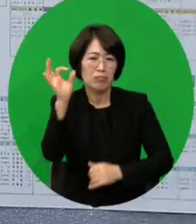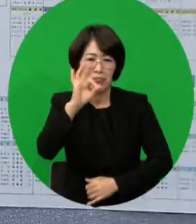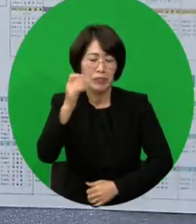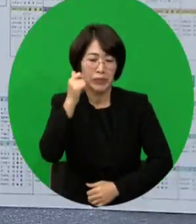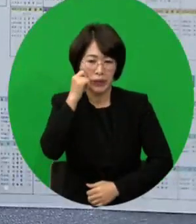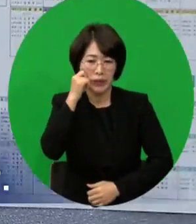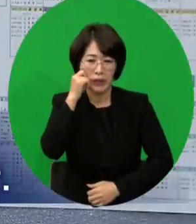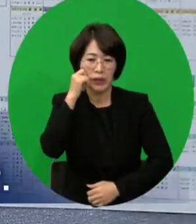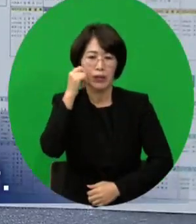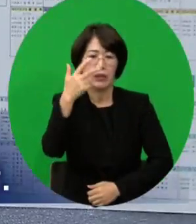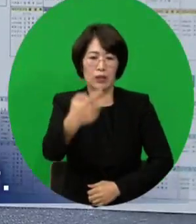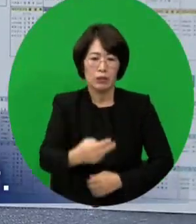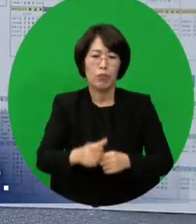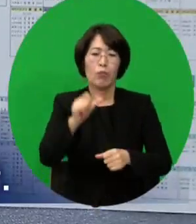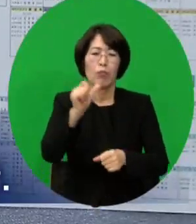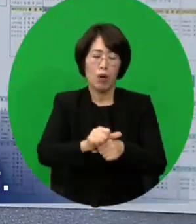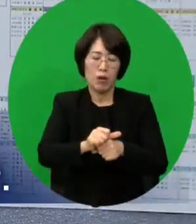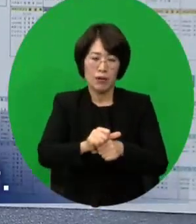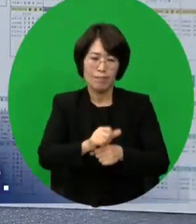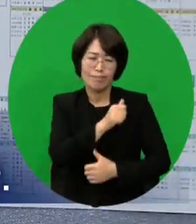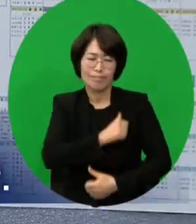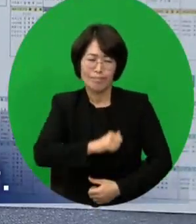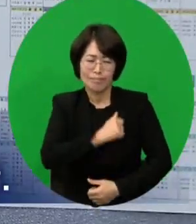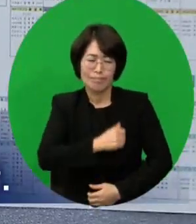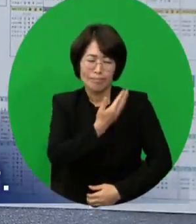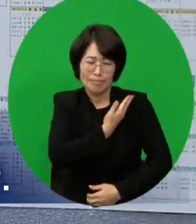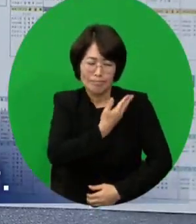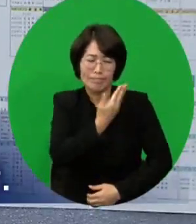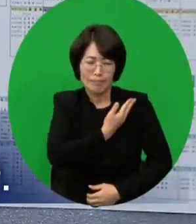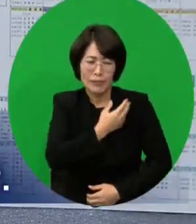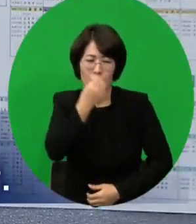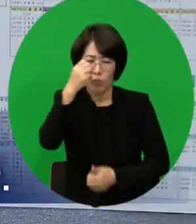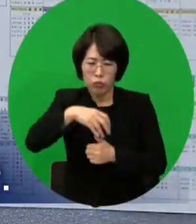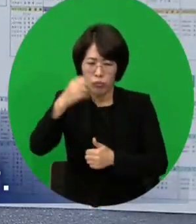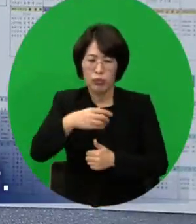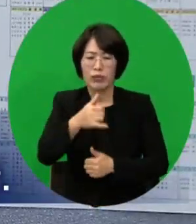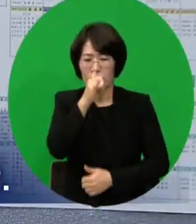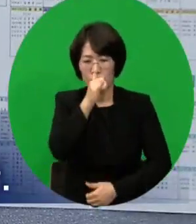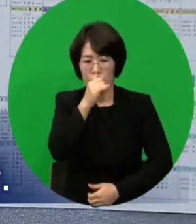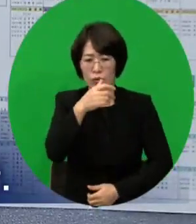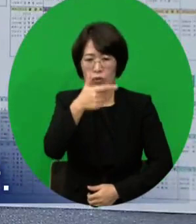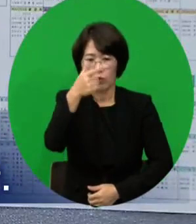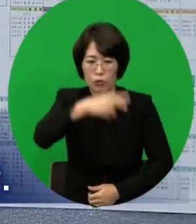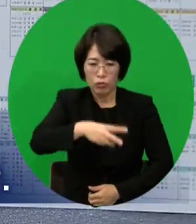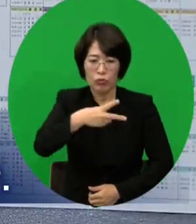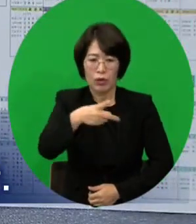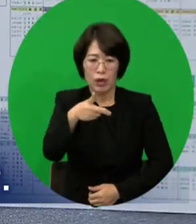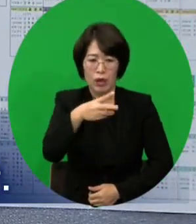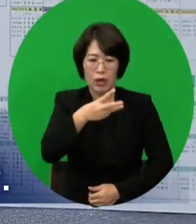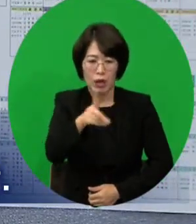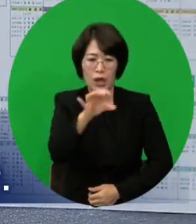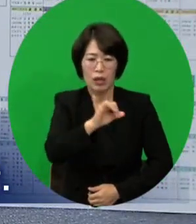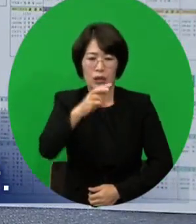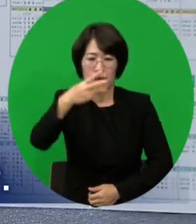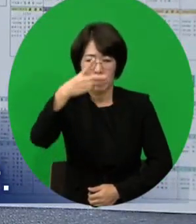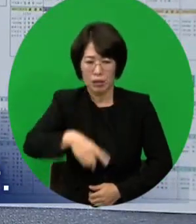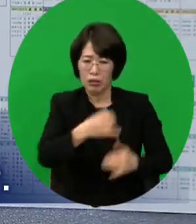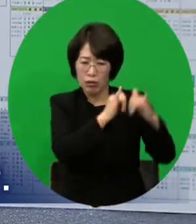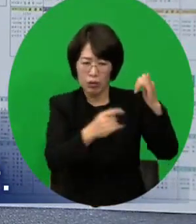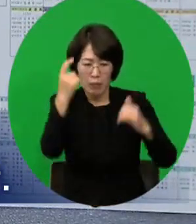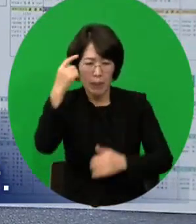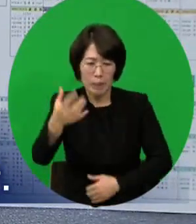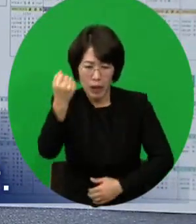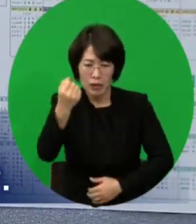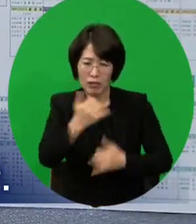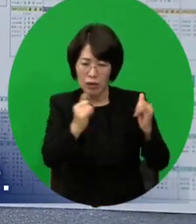75년간 인내하고 참아왔고 름을 당해 왔거든요 누라이 인사로 지어진 기획단 정말